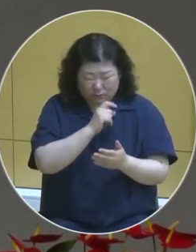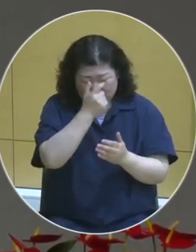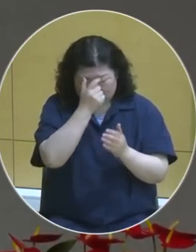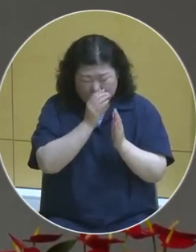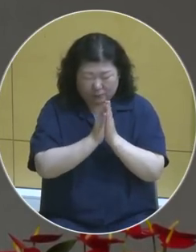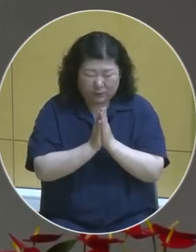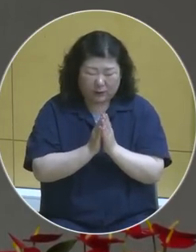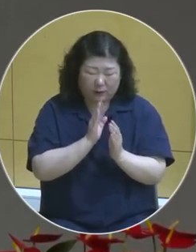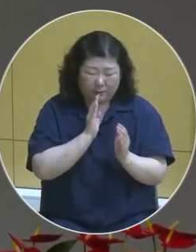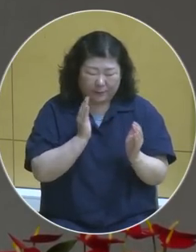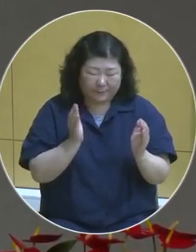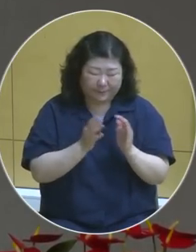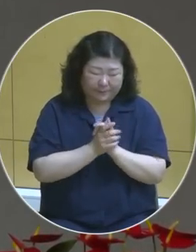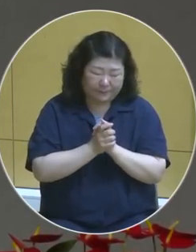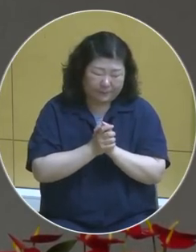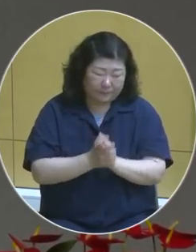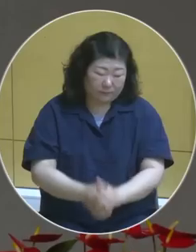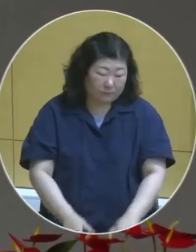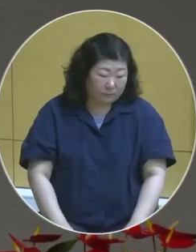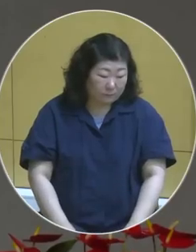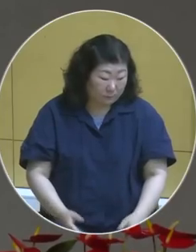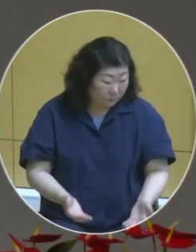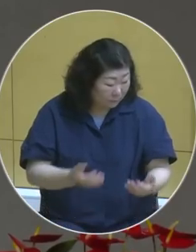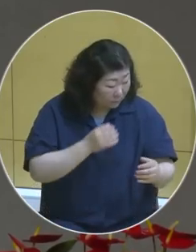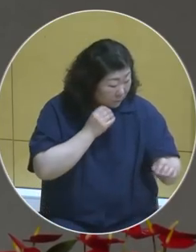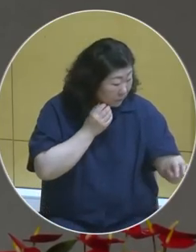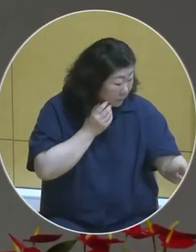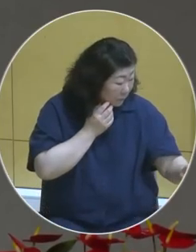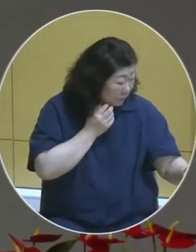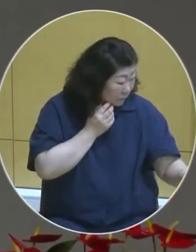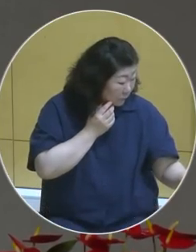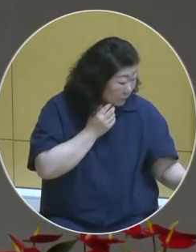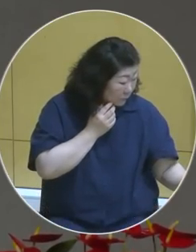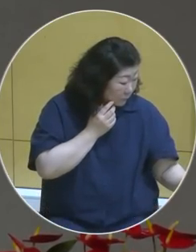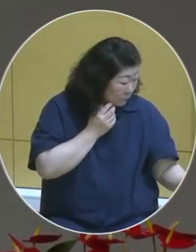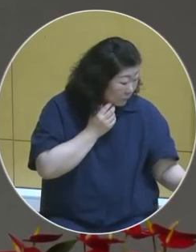기도드리옵나이다. 아멘. 우리 말씀 생각하시면서 다 같이